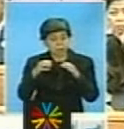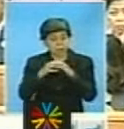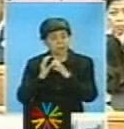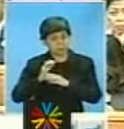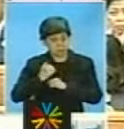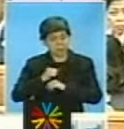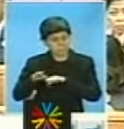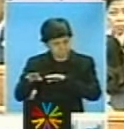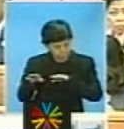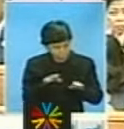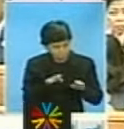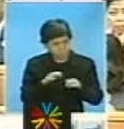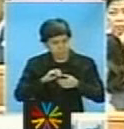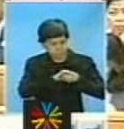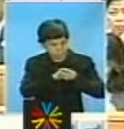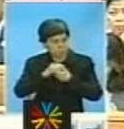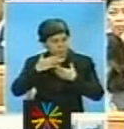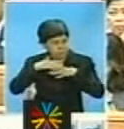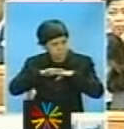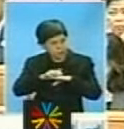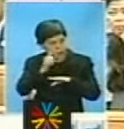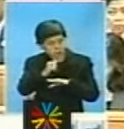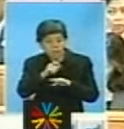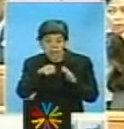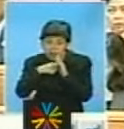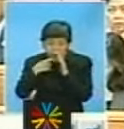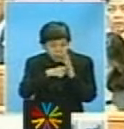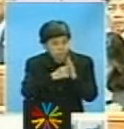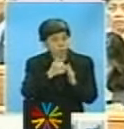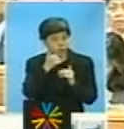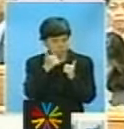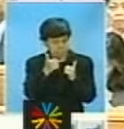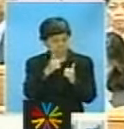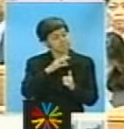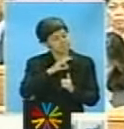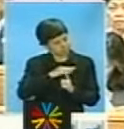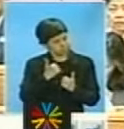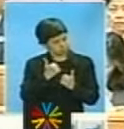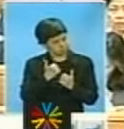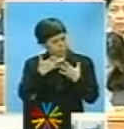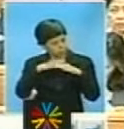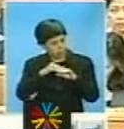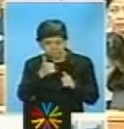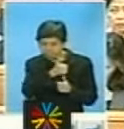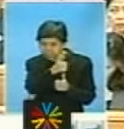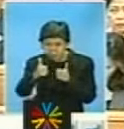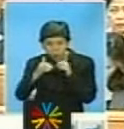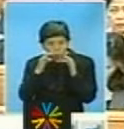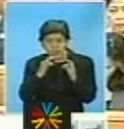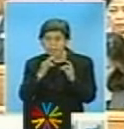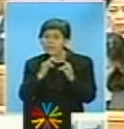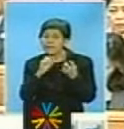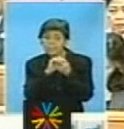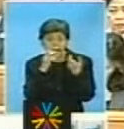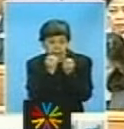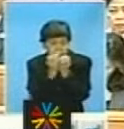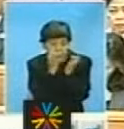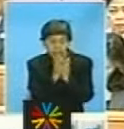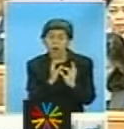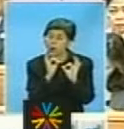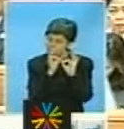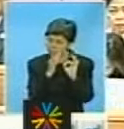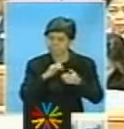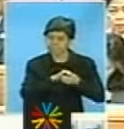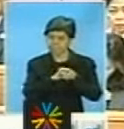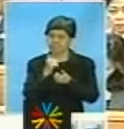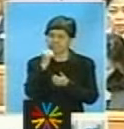สิ่งนี้จริงๆนะคนถึงบอกว่าคุณสุเทพเค้าแบบ Go undergroundแล้วเพยายามสู้กับคุณทักษิณเพราะว่าเคเเชื่อในความความเป็นอธรรมของอีก